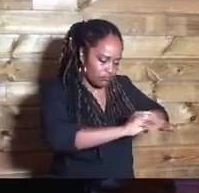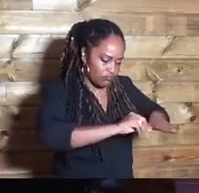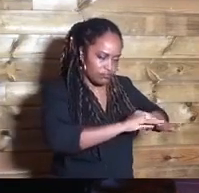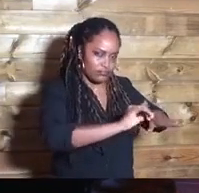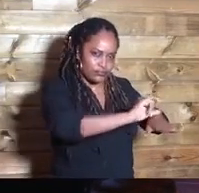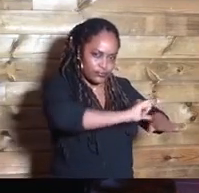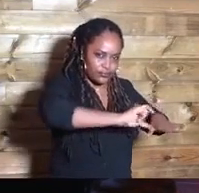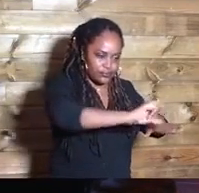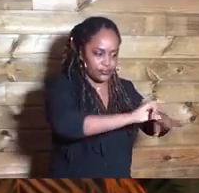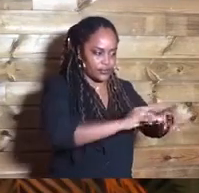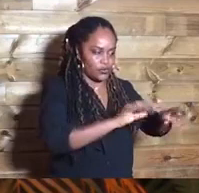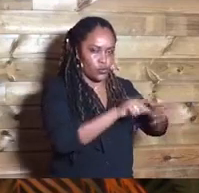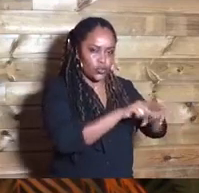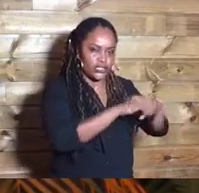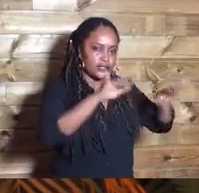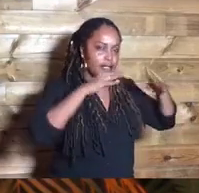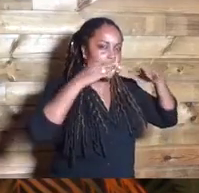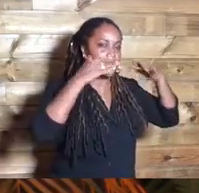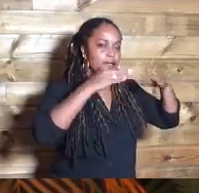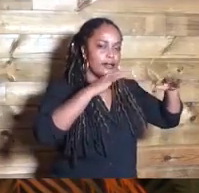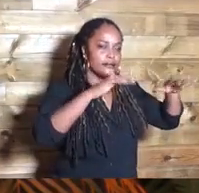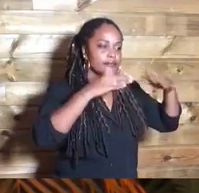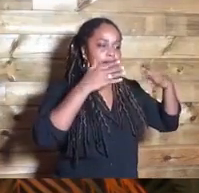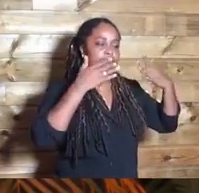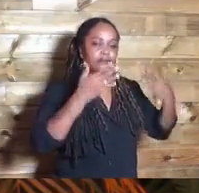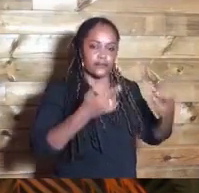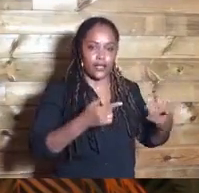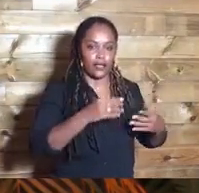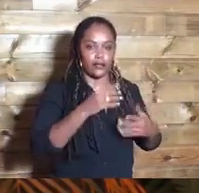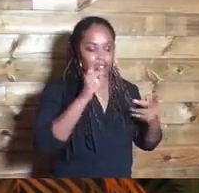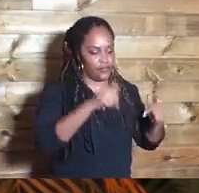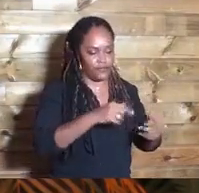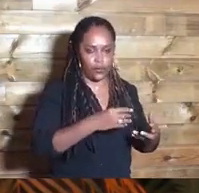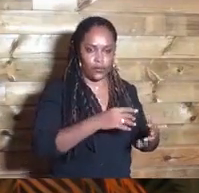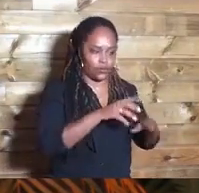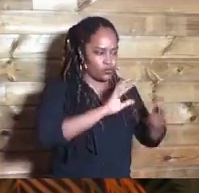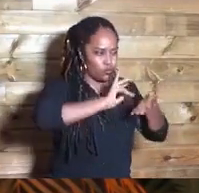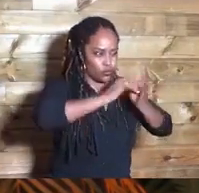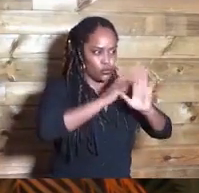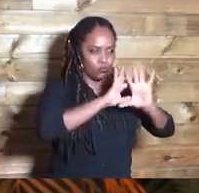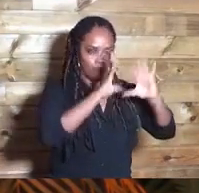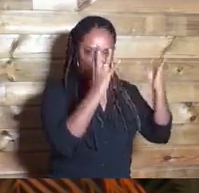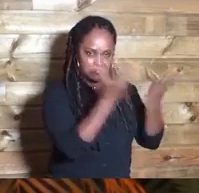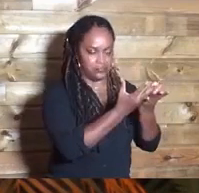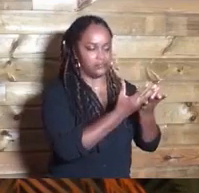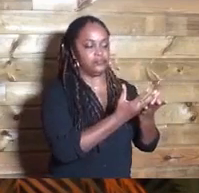également que l'air là, que nous avons respiré là, c'est un l'air qui est bon. Donc, tous ces bitins-là, ça, faut nous capables de prendre en compte dans le revenu